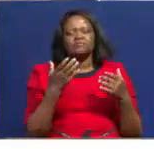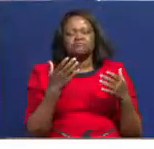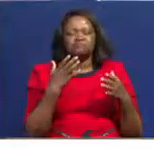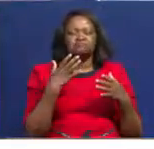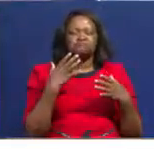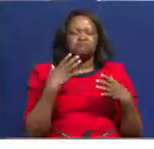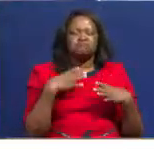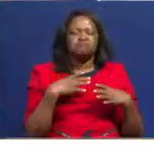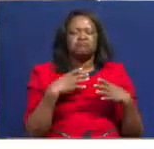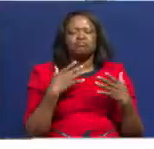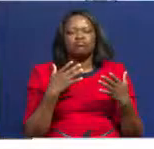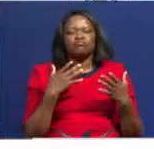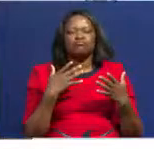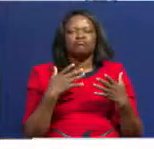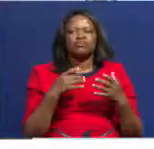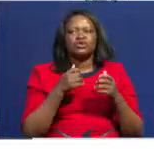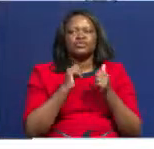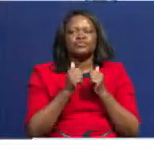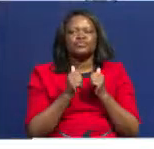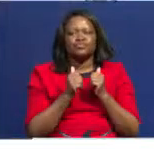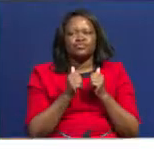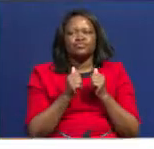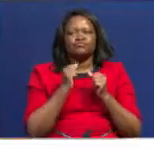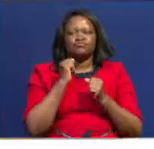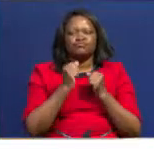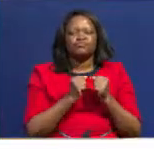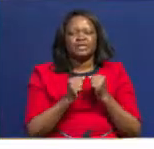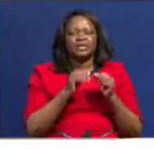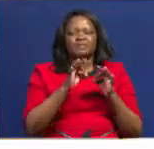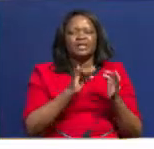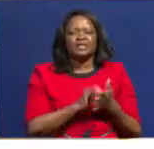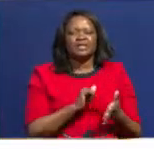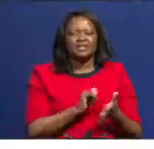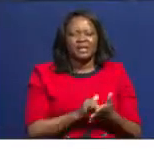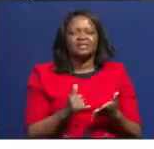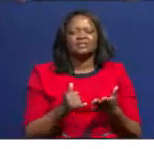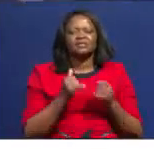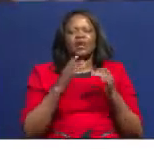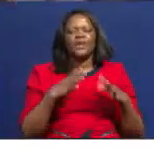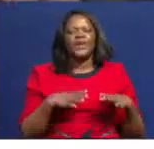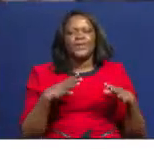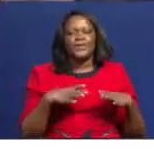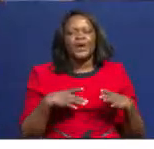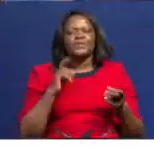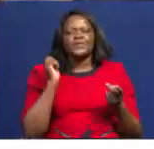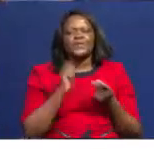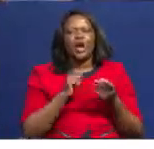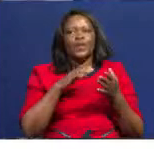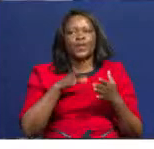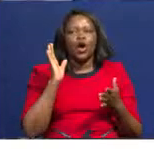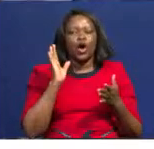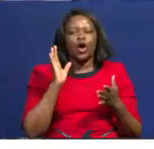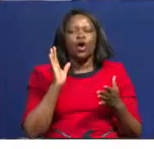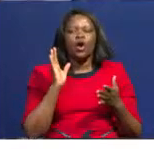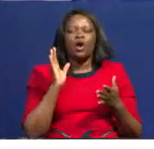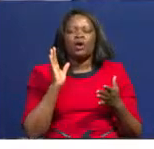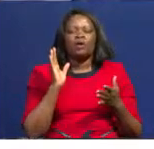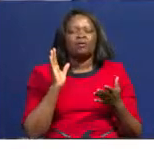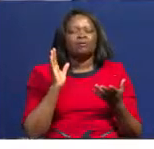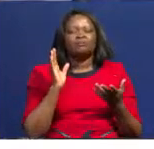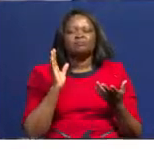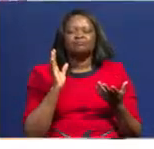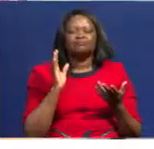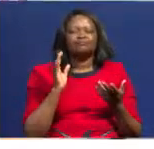katika mchezo wa riadha. Daktari Sisa kadhalika alifafanua kuwa wanariadha wamefanyiwa vipimo zaidi ya